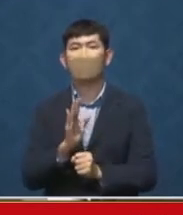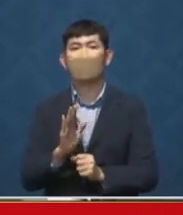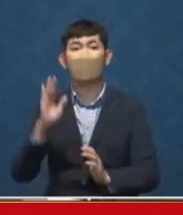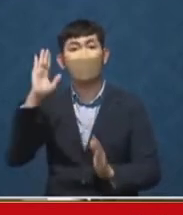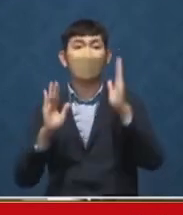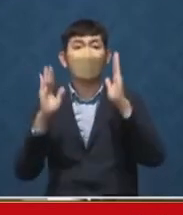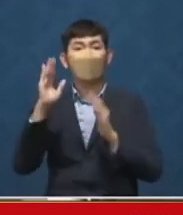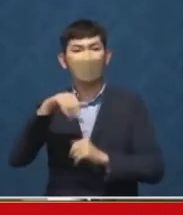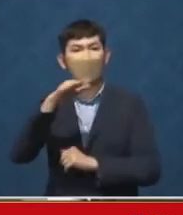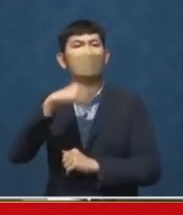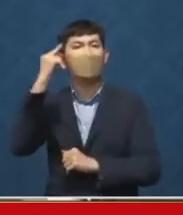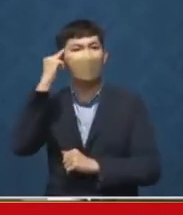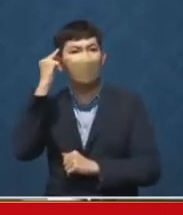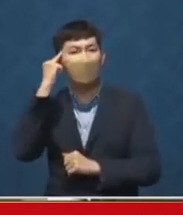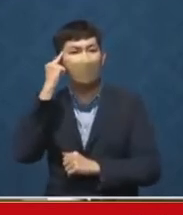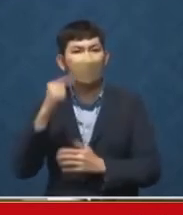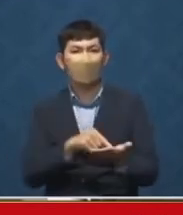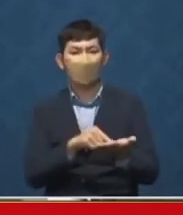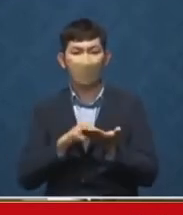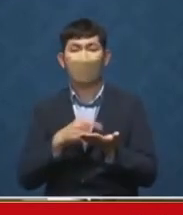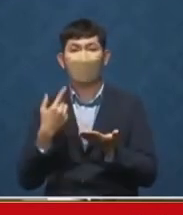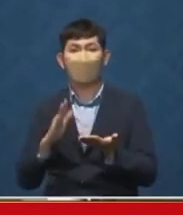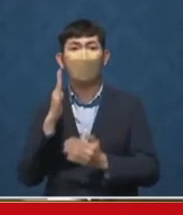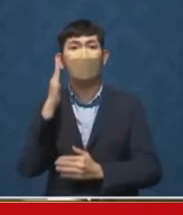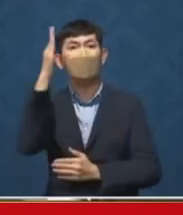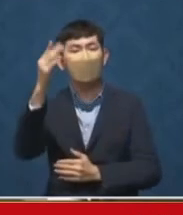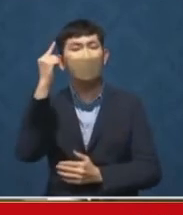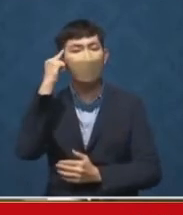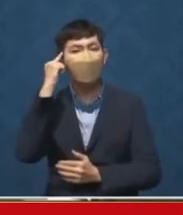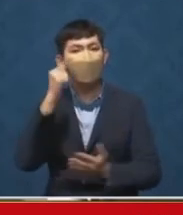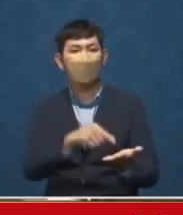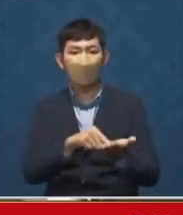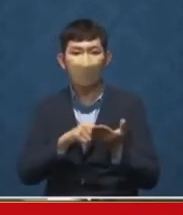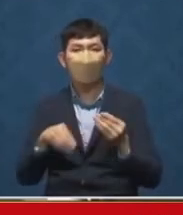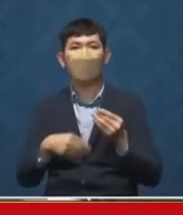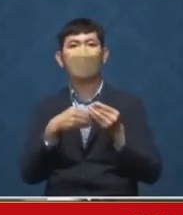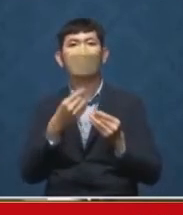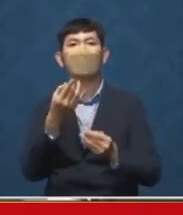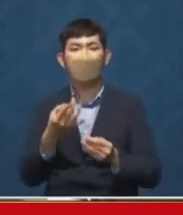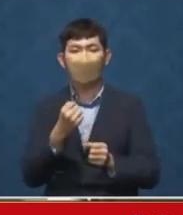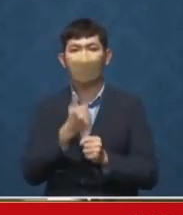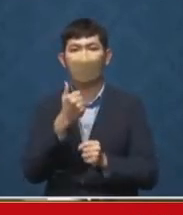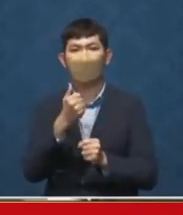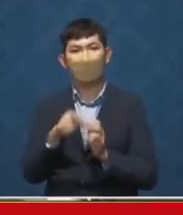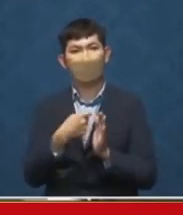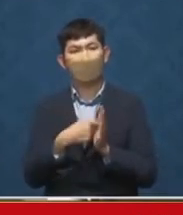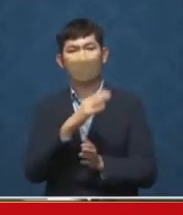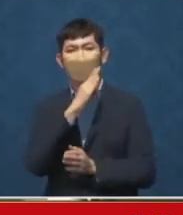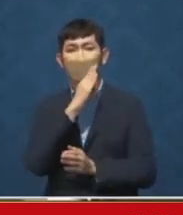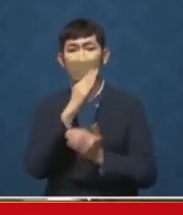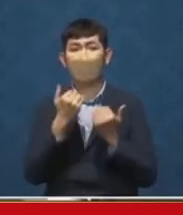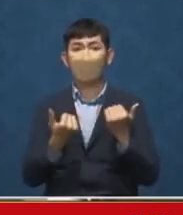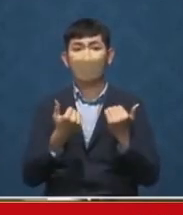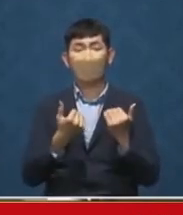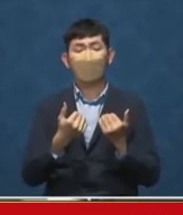แต่ต้นจะได้รู้เราจะได้คณะผู้เสนอในสมัยต่อไปเขาจะได้เสนออะไรเพิ่มเติมขึ้นมาได้เนื่องจากว่าถ้าตกสมัย